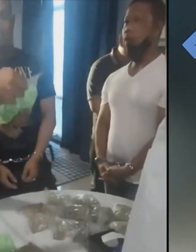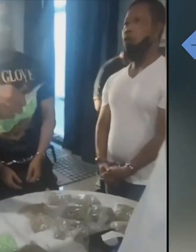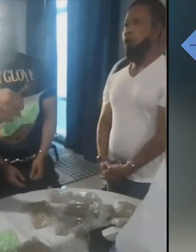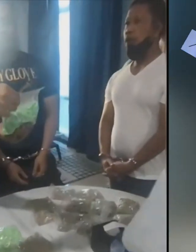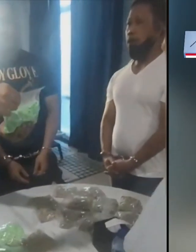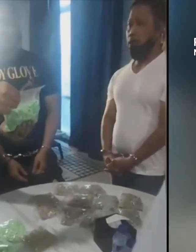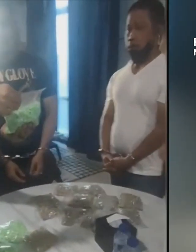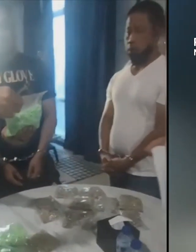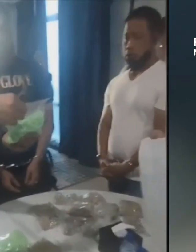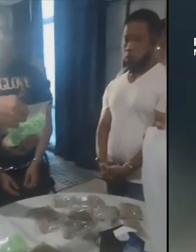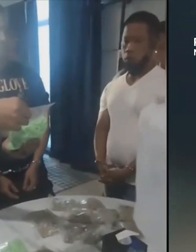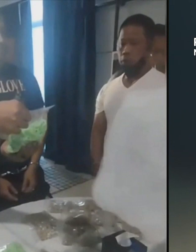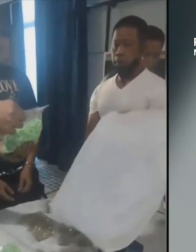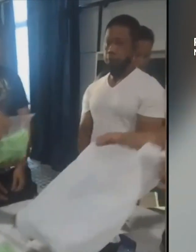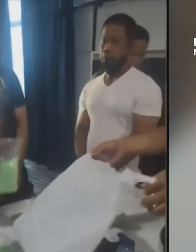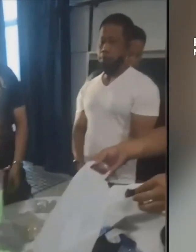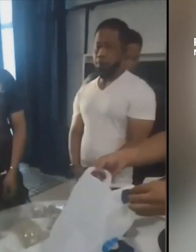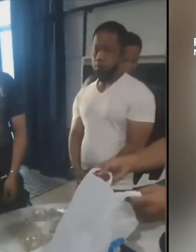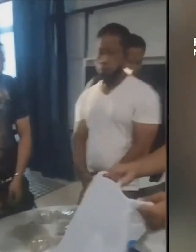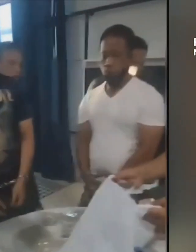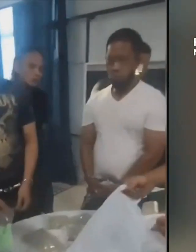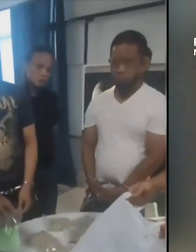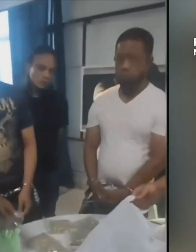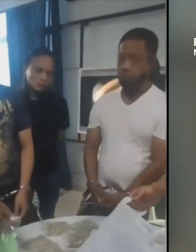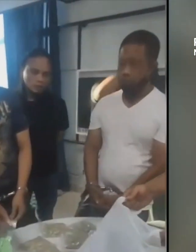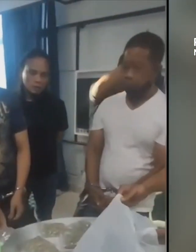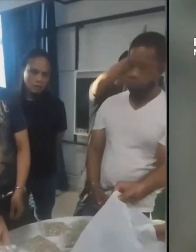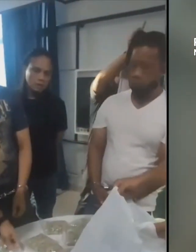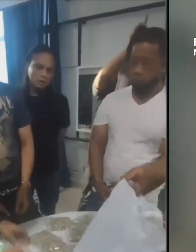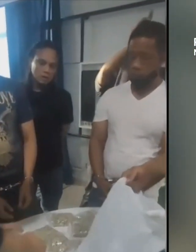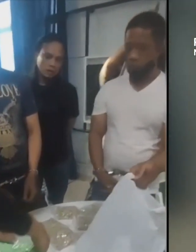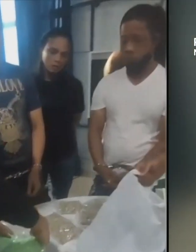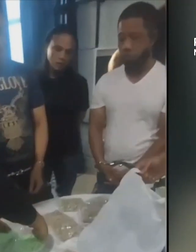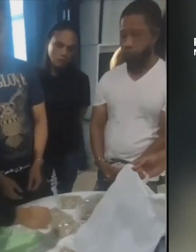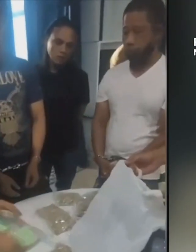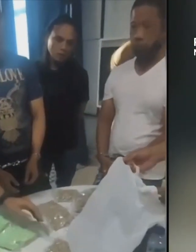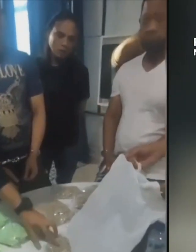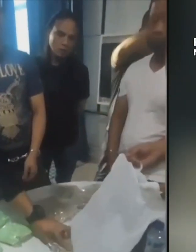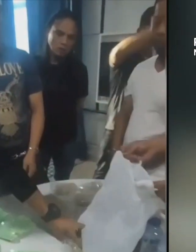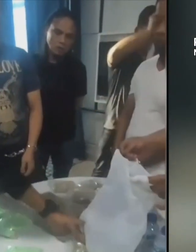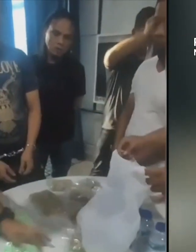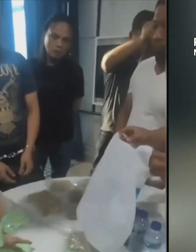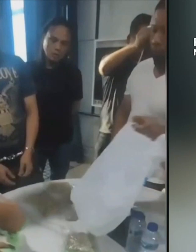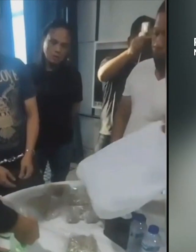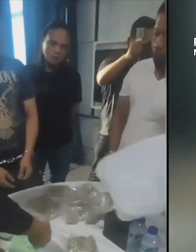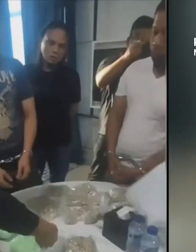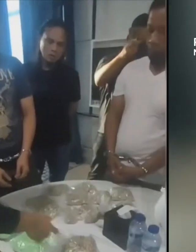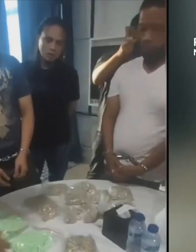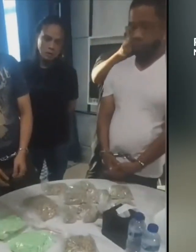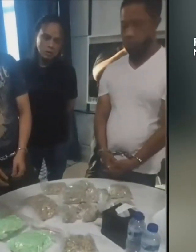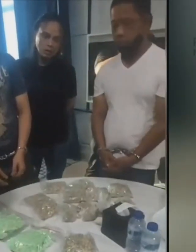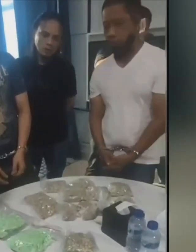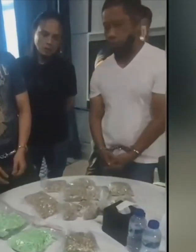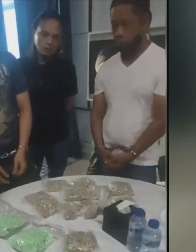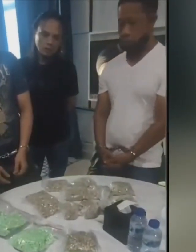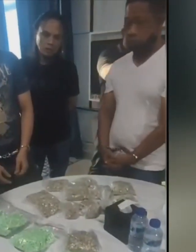Petugas Satres Narkoba Polrestabes Medan menangkap CAS dan AA di salah satu apartemen yang berada di Kota Medan. Didapati puluhan